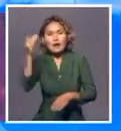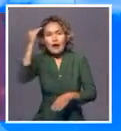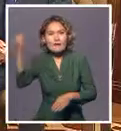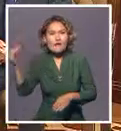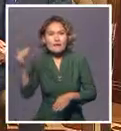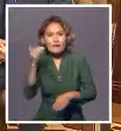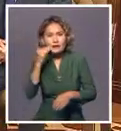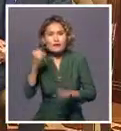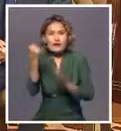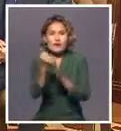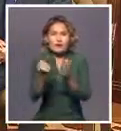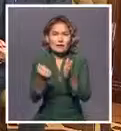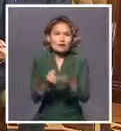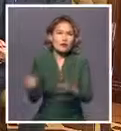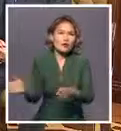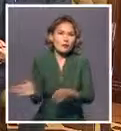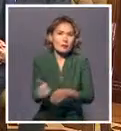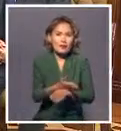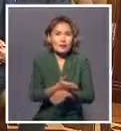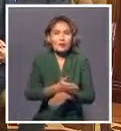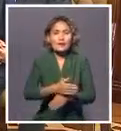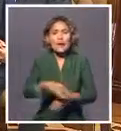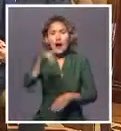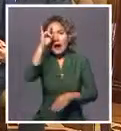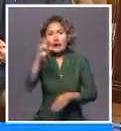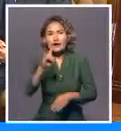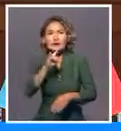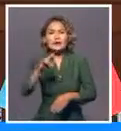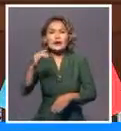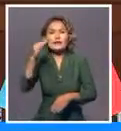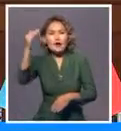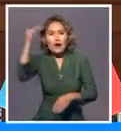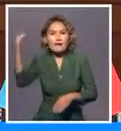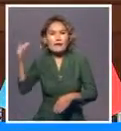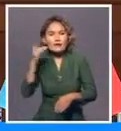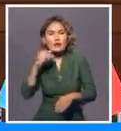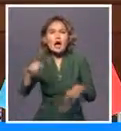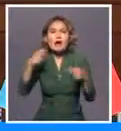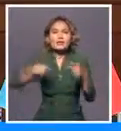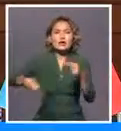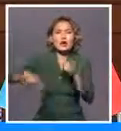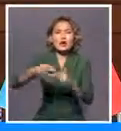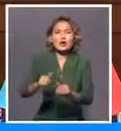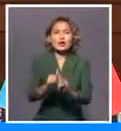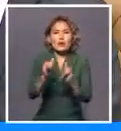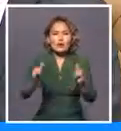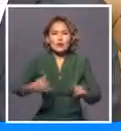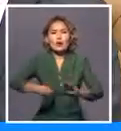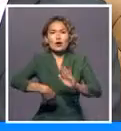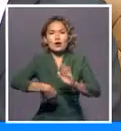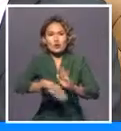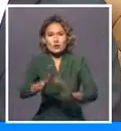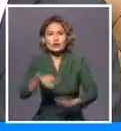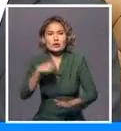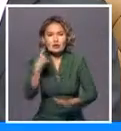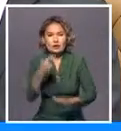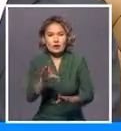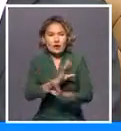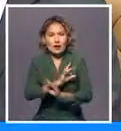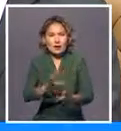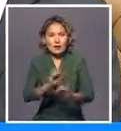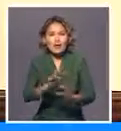Ван Хоамен кездесуінде талқылады. Тараптар екі ел арасындағы сауда-экономикалық байланысты мықтауға айрықша көңіл бөлу керектігін айтты.